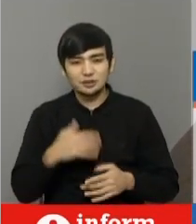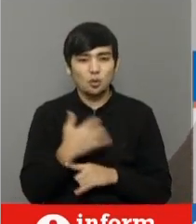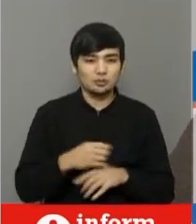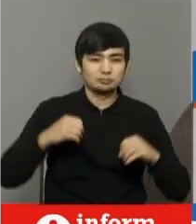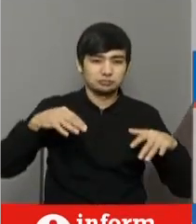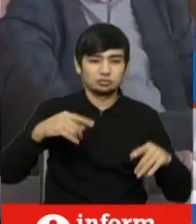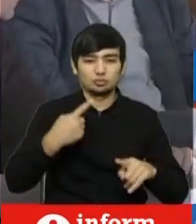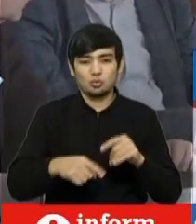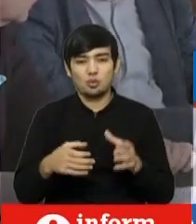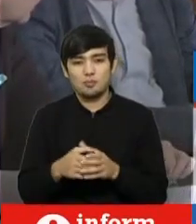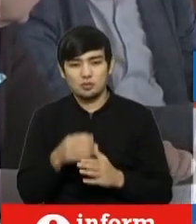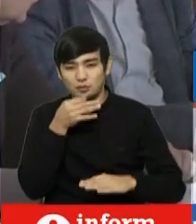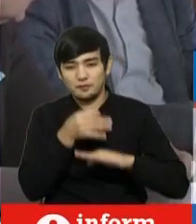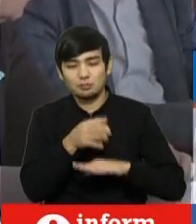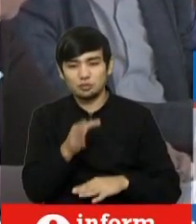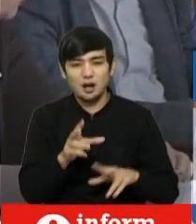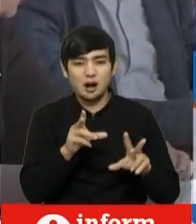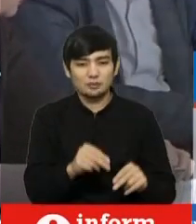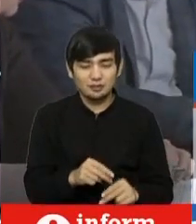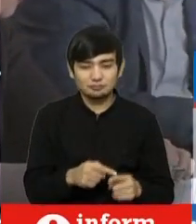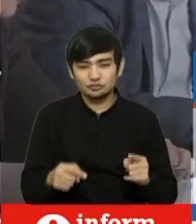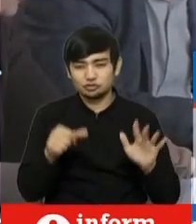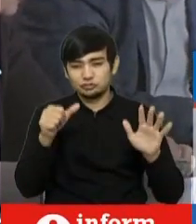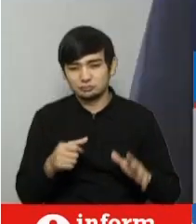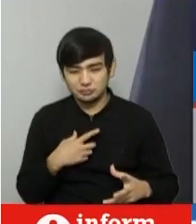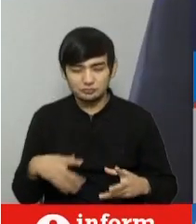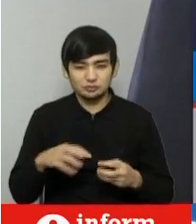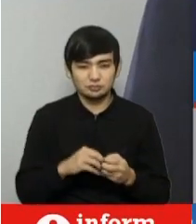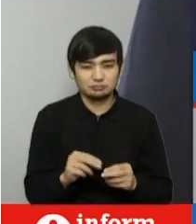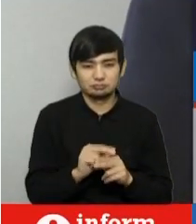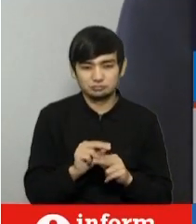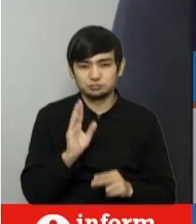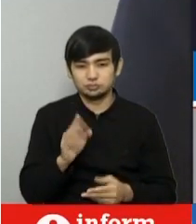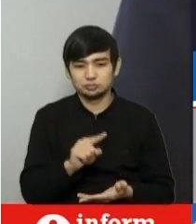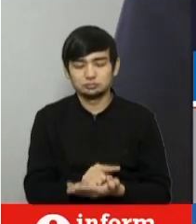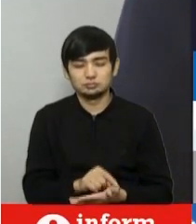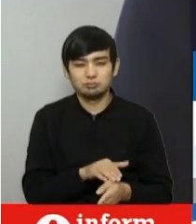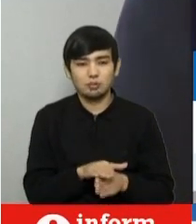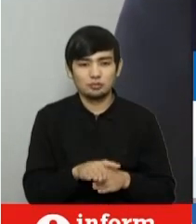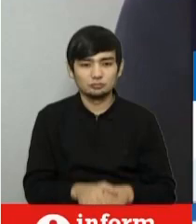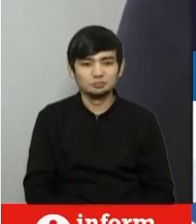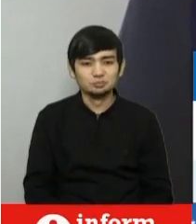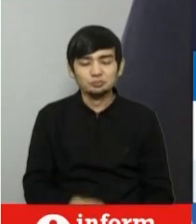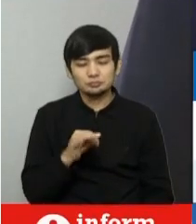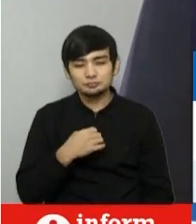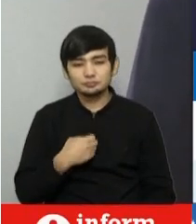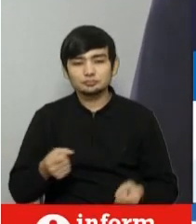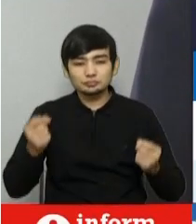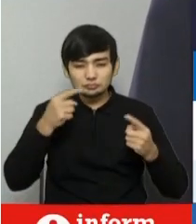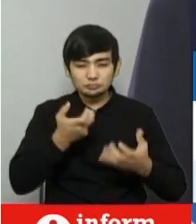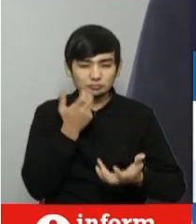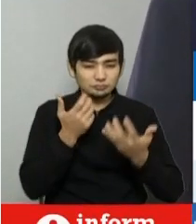будет другая компания, которая пообещала за полгода восстановить систему. Мы полностью как бы сейчас уже с ситуацией